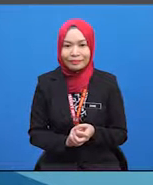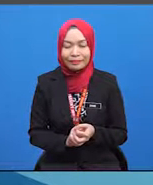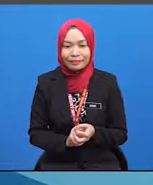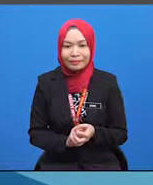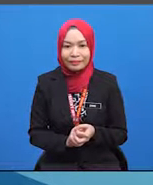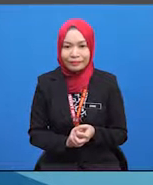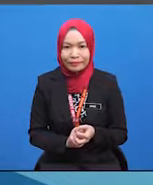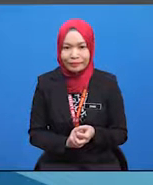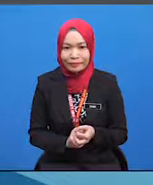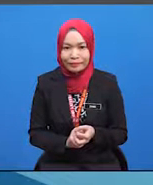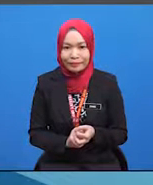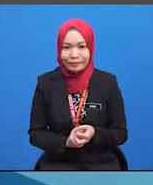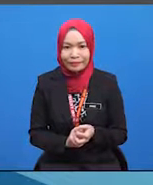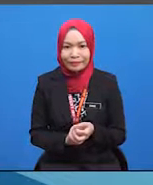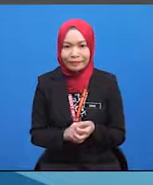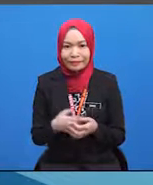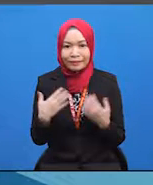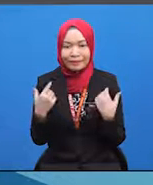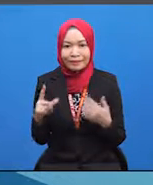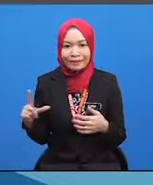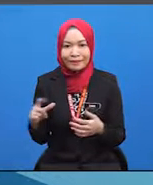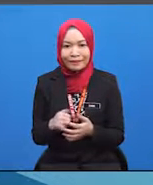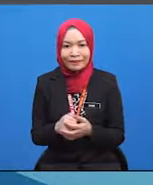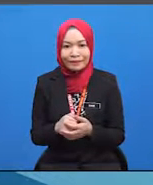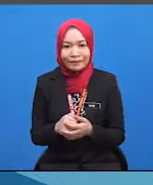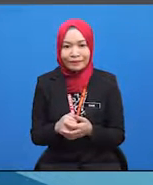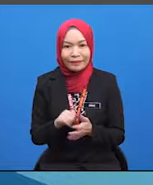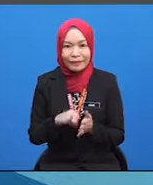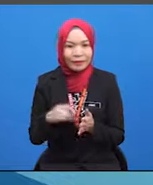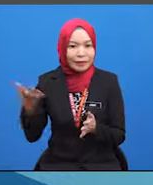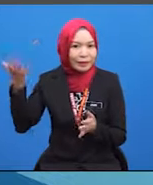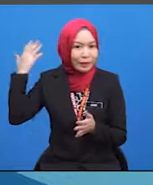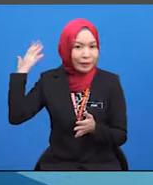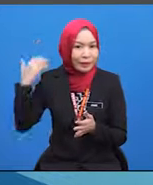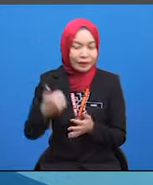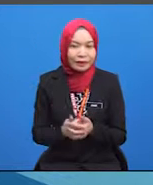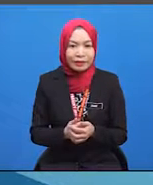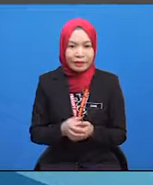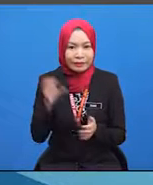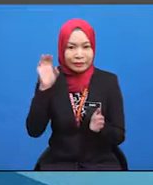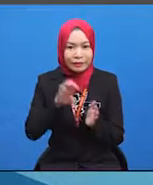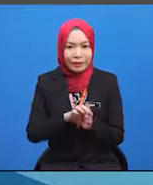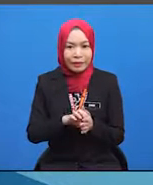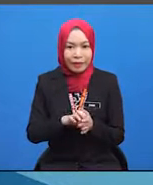Langkah selanjutnya adalah memasukkan imej latar belakang di belakang imej burung.